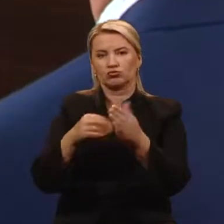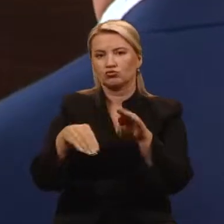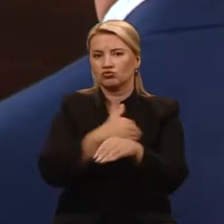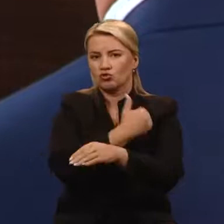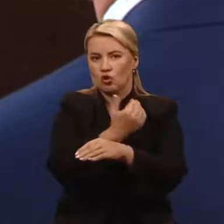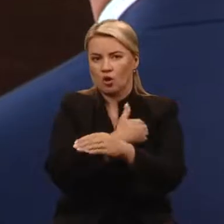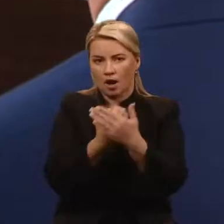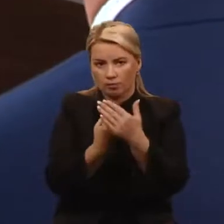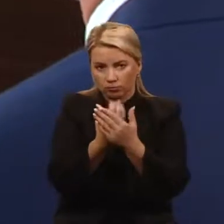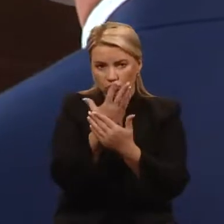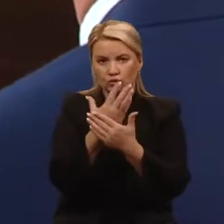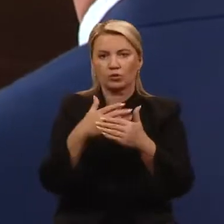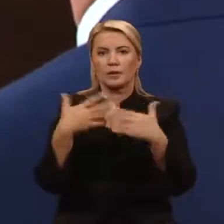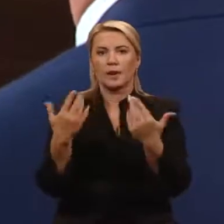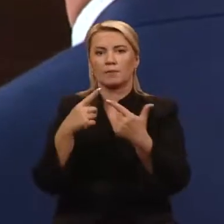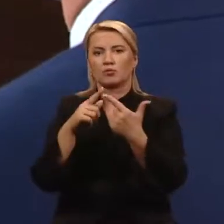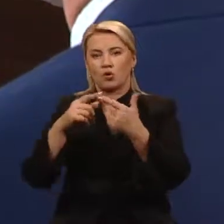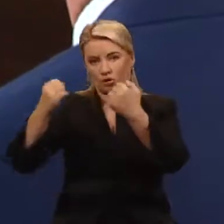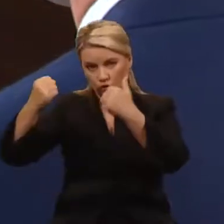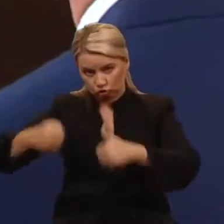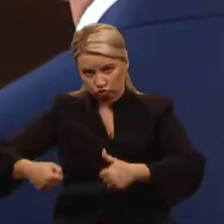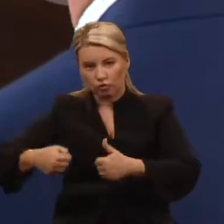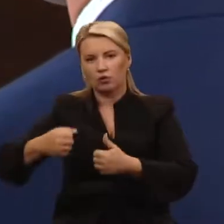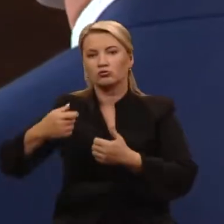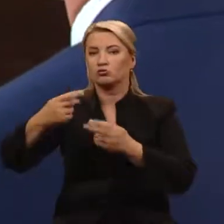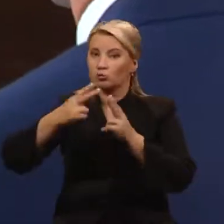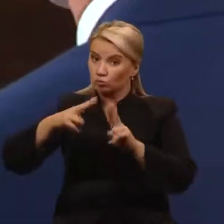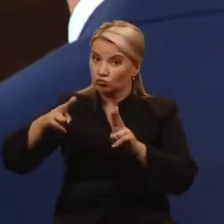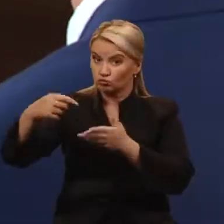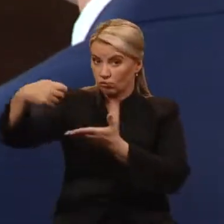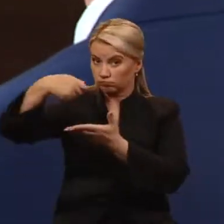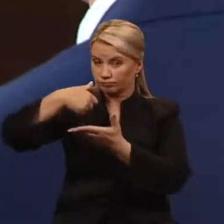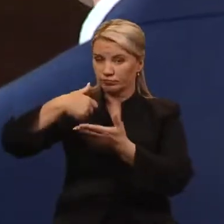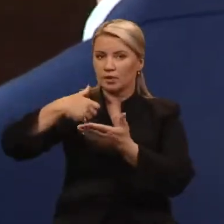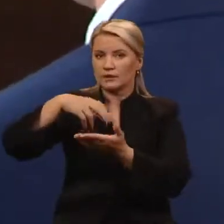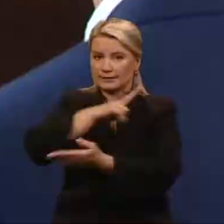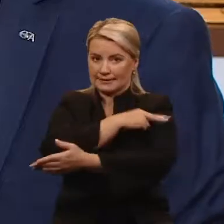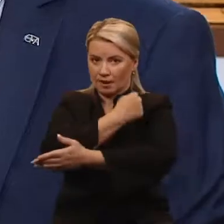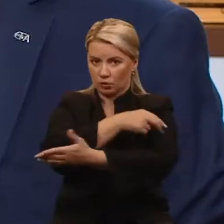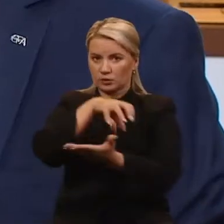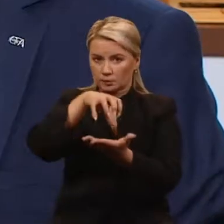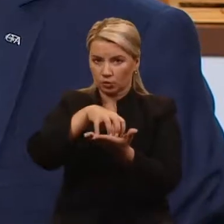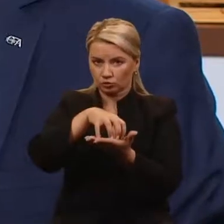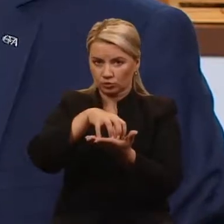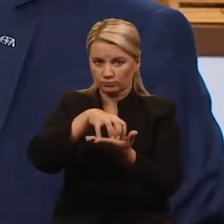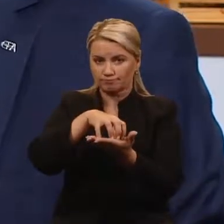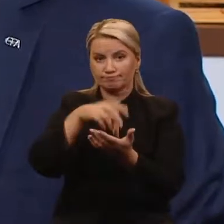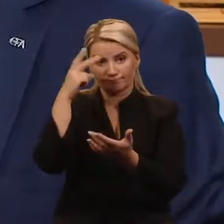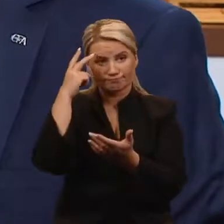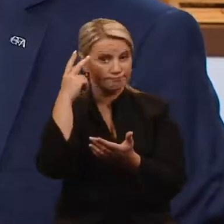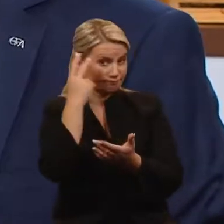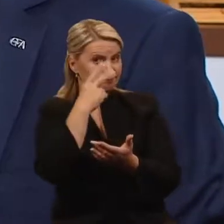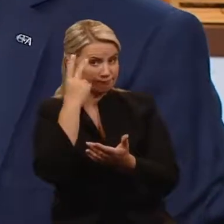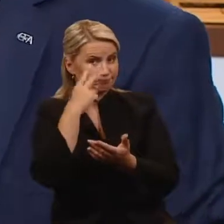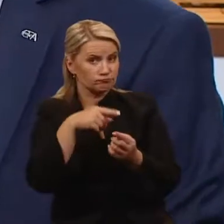i některé zdravotní pojišťovny, že člověk může získat část těch peněz alespoň trošku zpátky. Jasně, musí si to zjistit, jestli